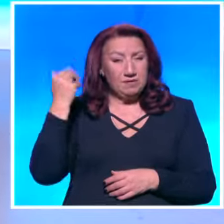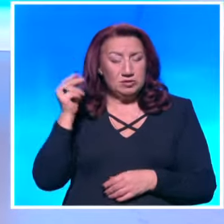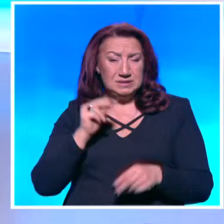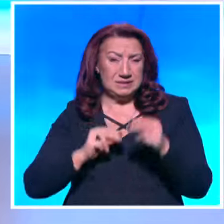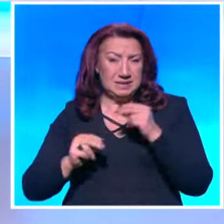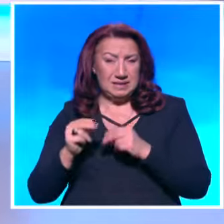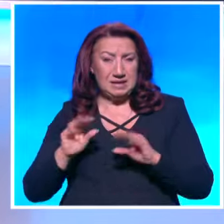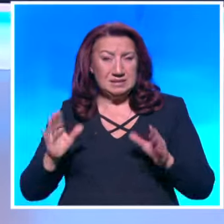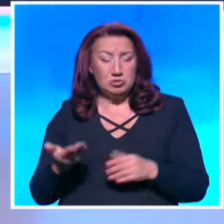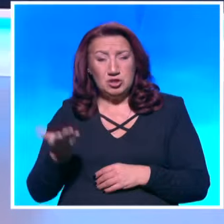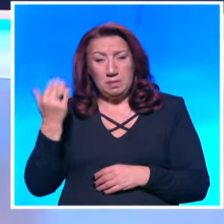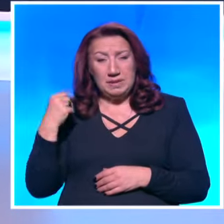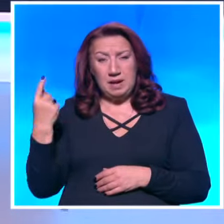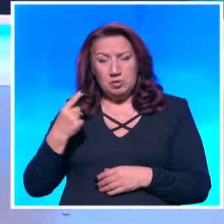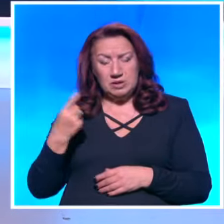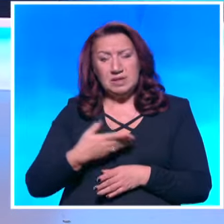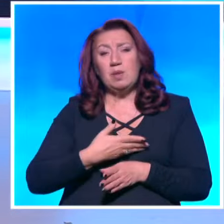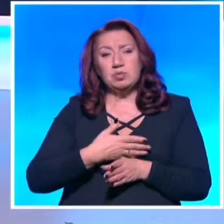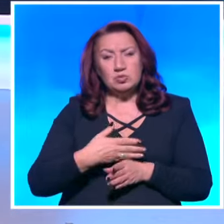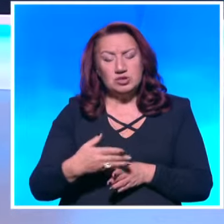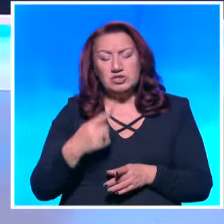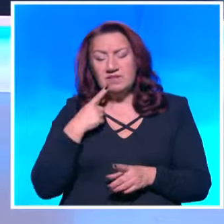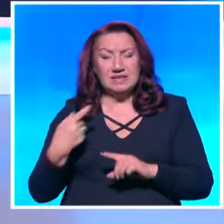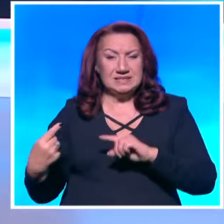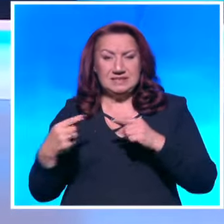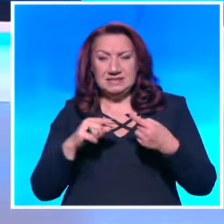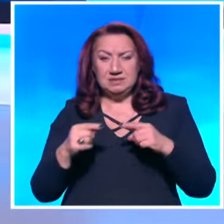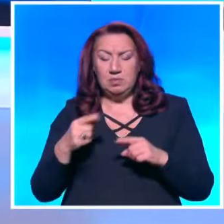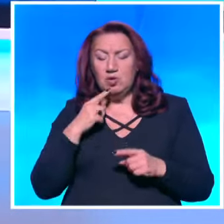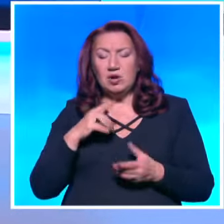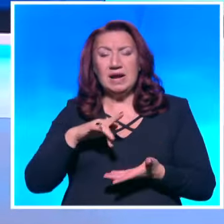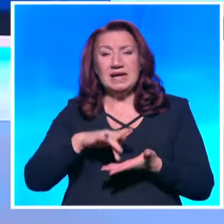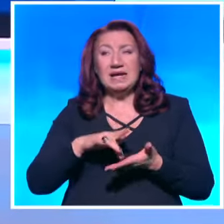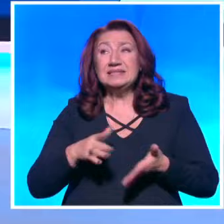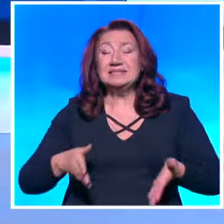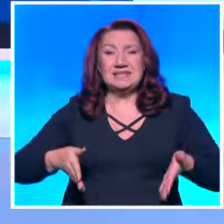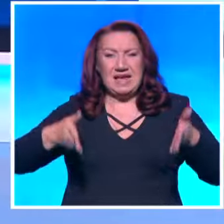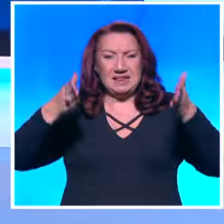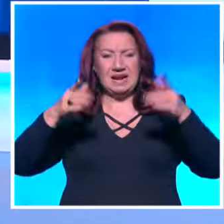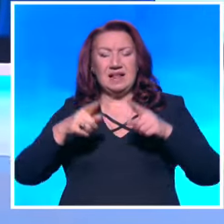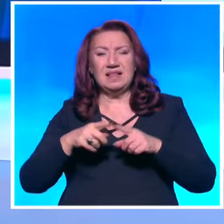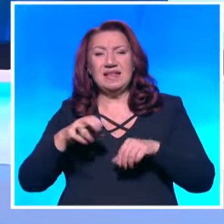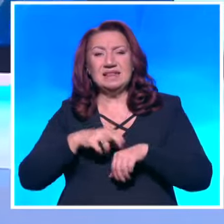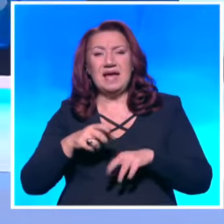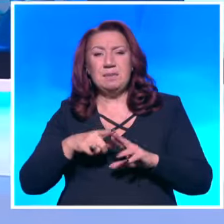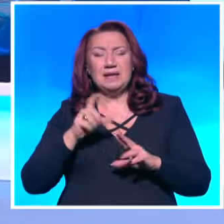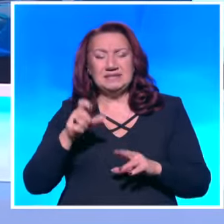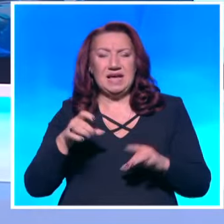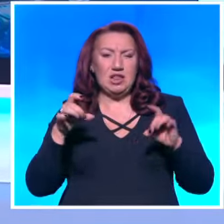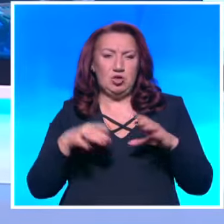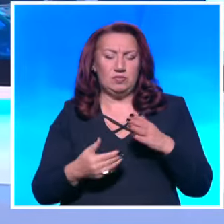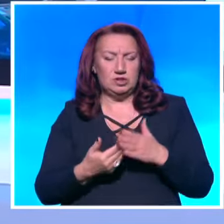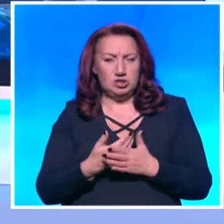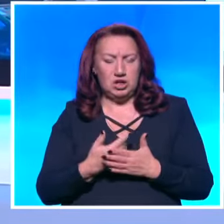ще продължи да търси съгласие продължават и споровете около централата на дпс ново начало отношение взе и президентът